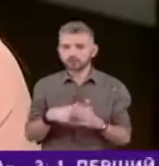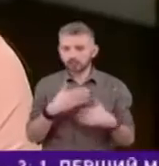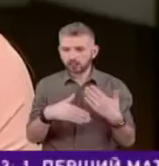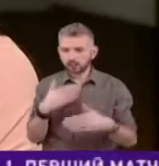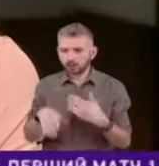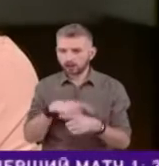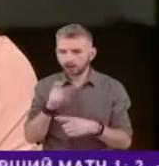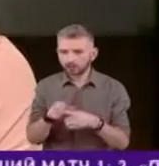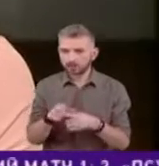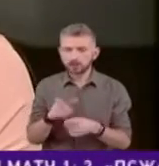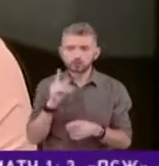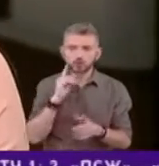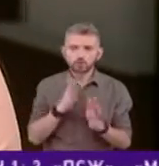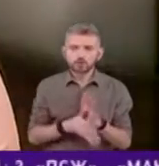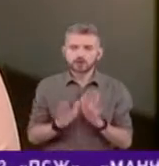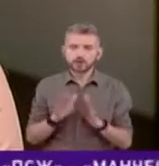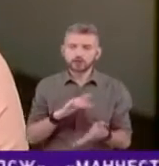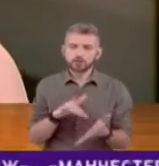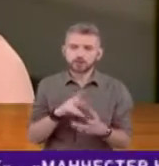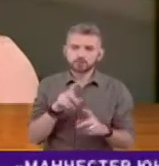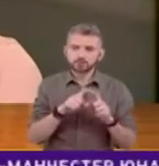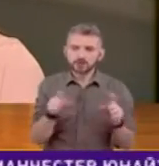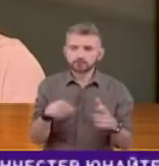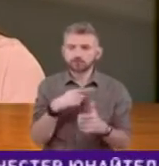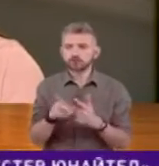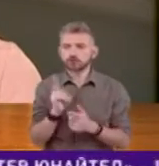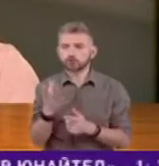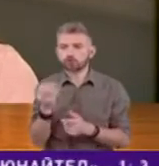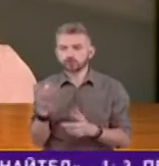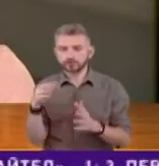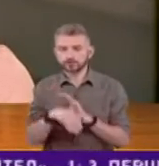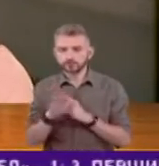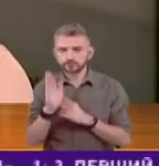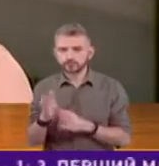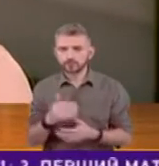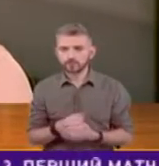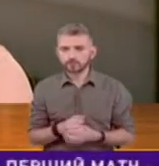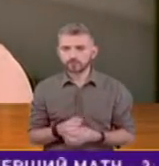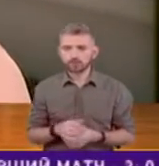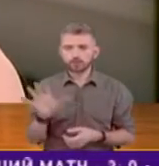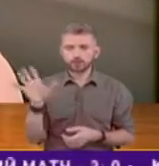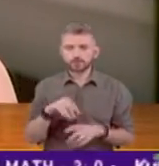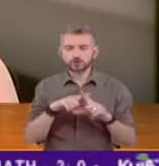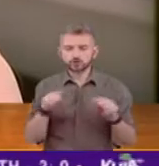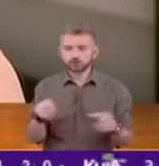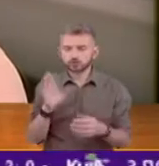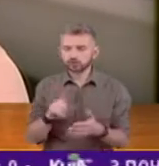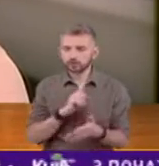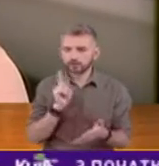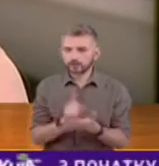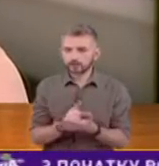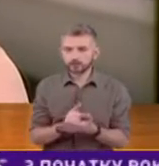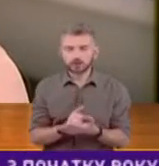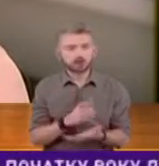процедура, коли буде зрозуміло, чи це буде виключно комунальне підприємство, чи хтось ще долучиться з приватників, всі школи будуть зобов'язані впровадити?